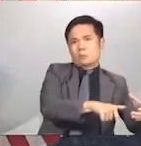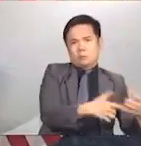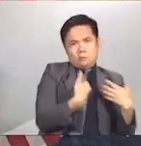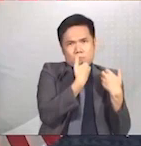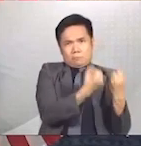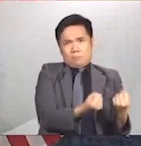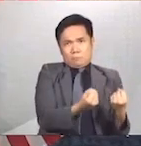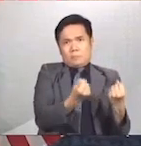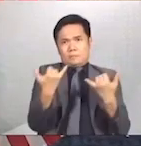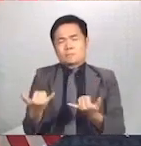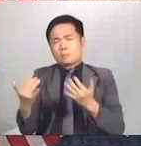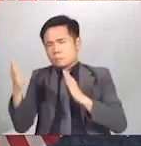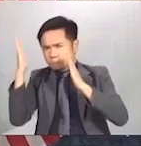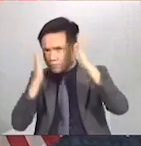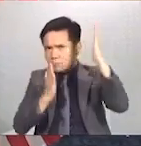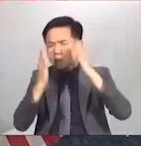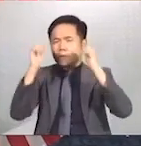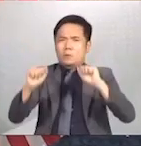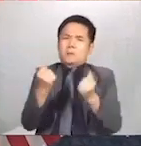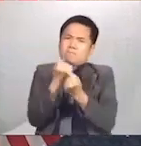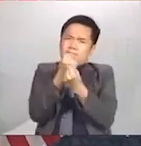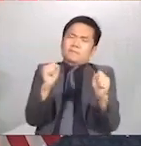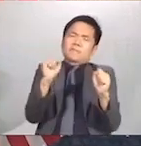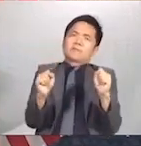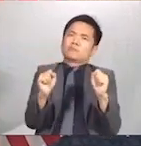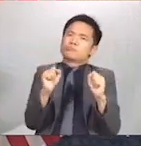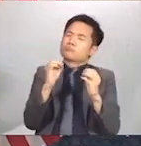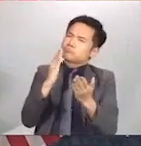menjadikan Malaysia ini bebas daripada COVID-19.